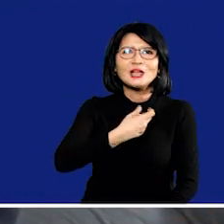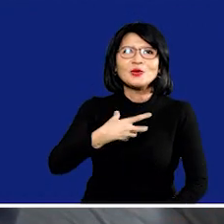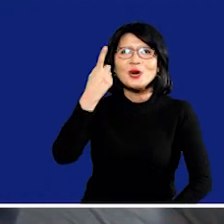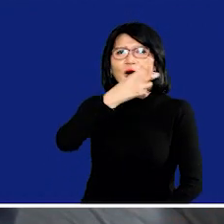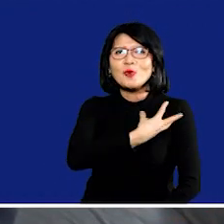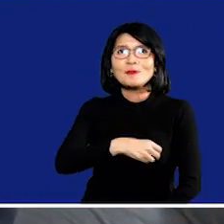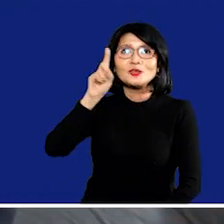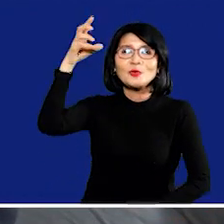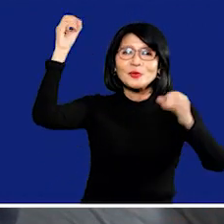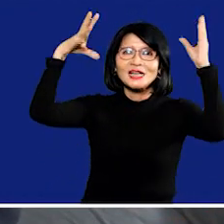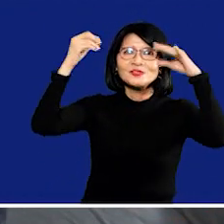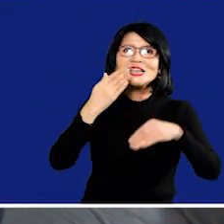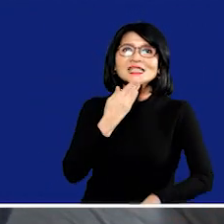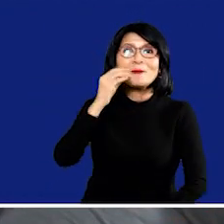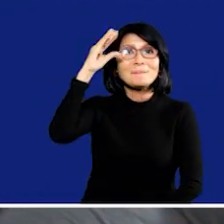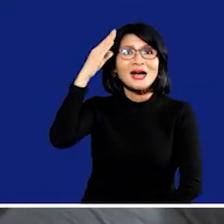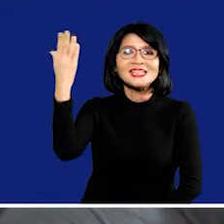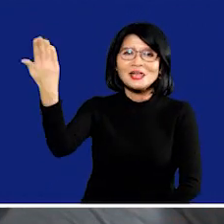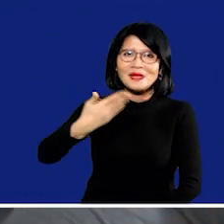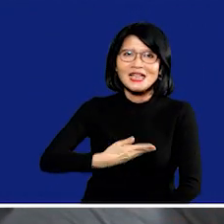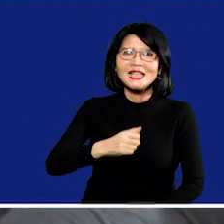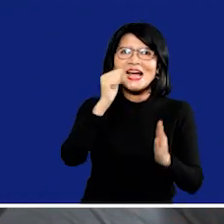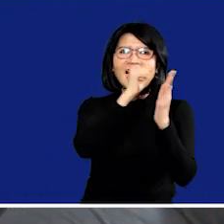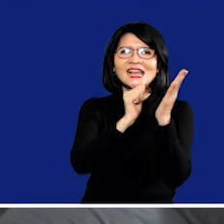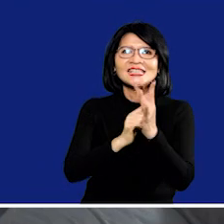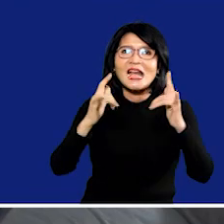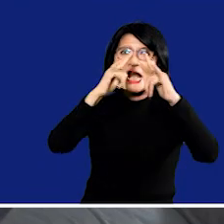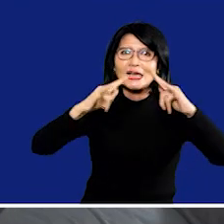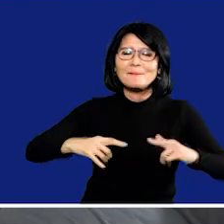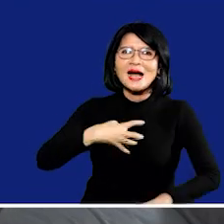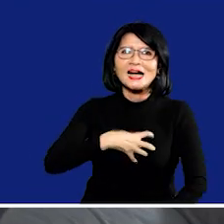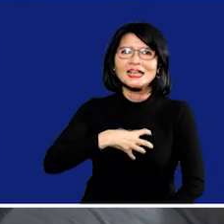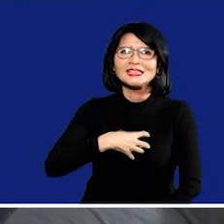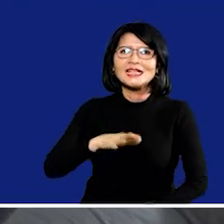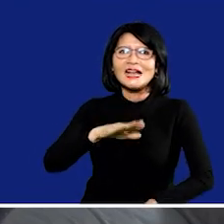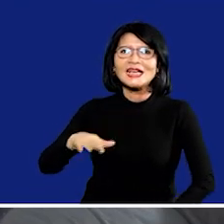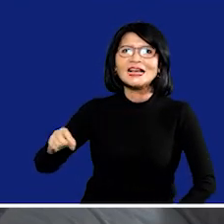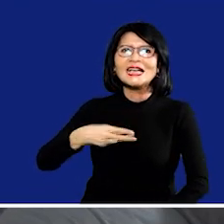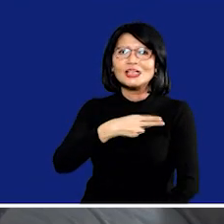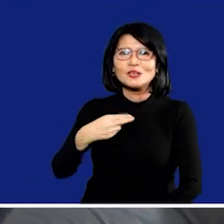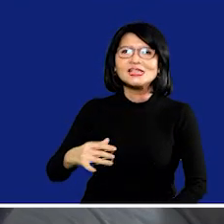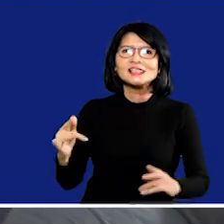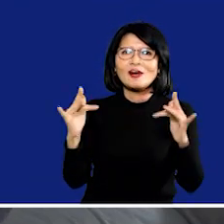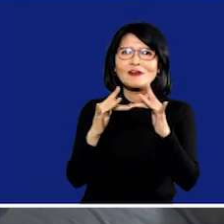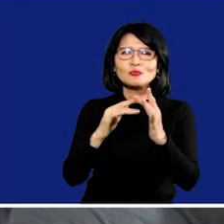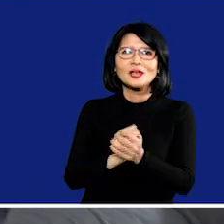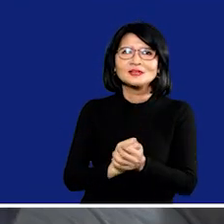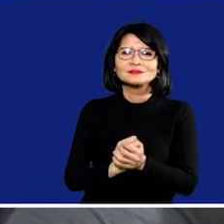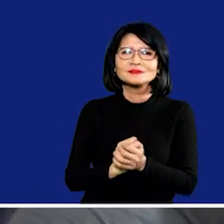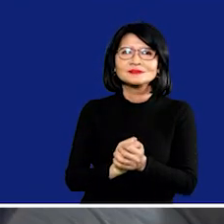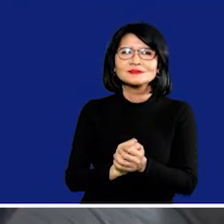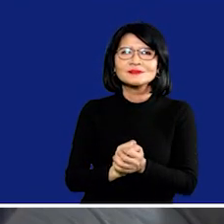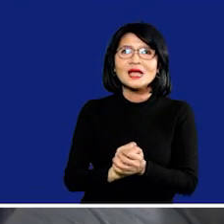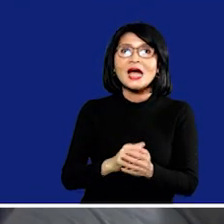Assalamualaikum warahmatullahi wabarakatuh. Selamat pagi dan selamat datang dalam acara Kemah Karakter Virtual Anak Indonesia. Kemah